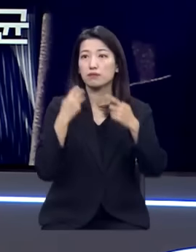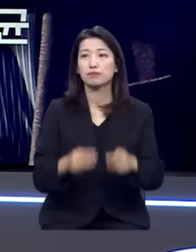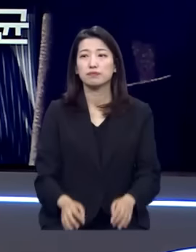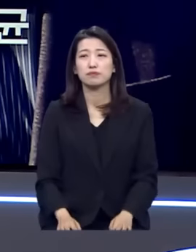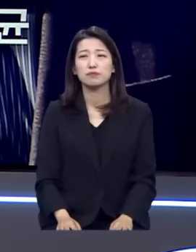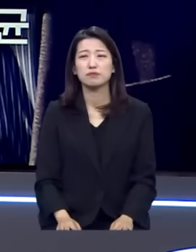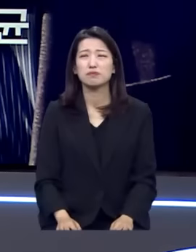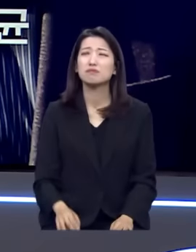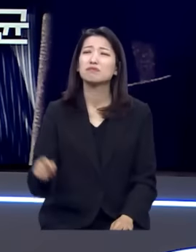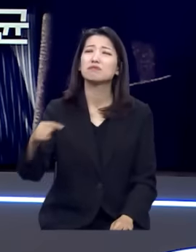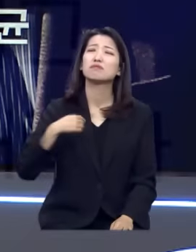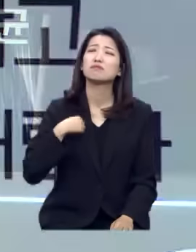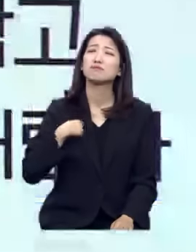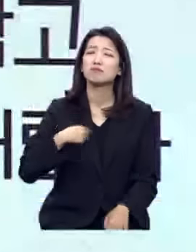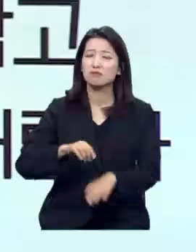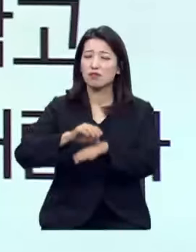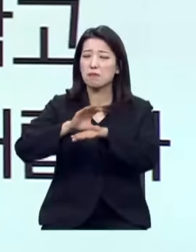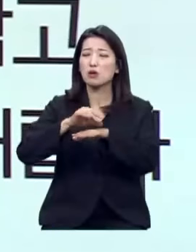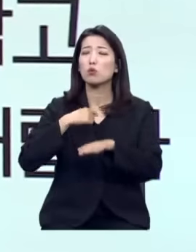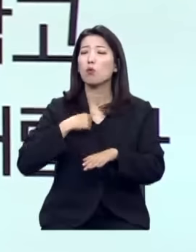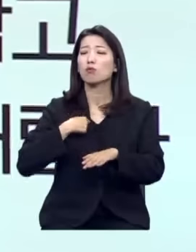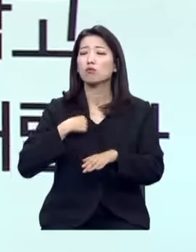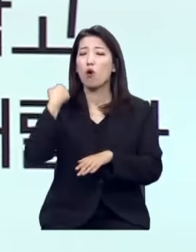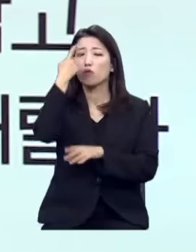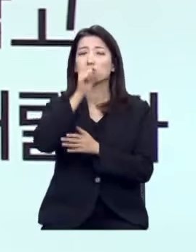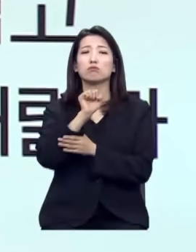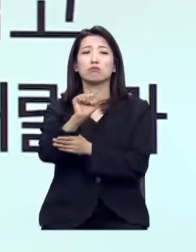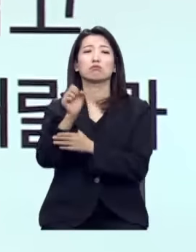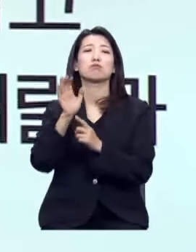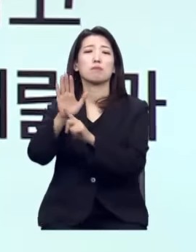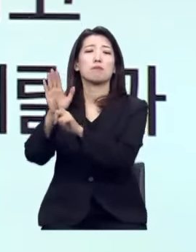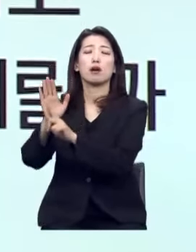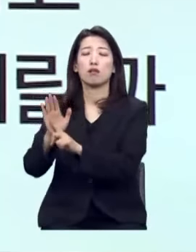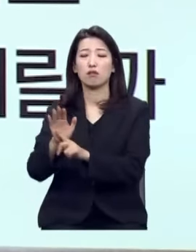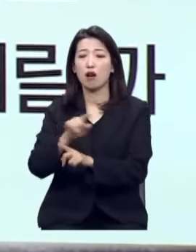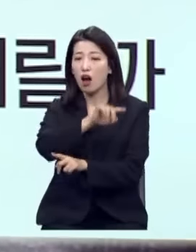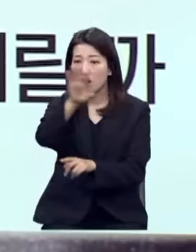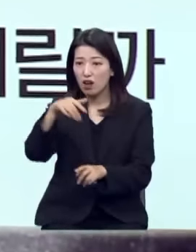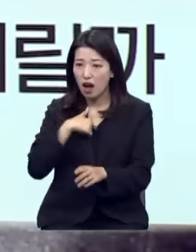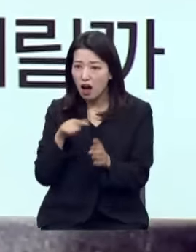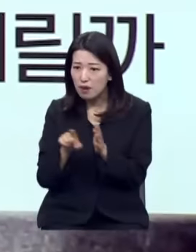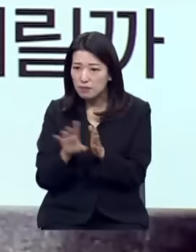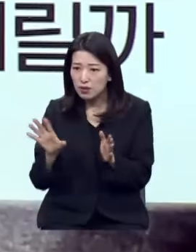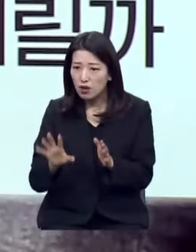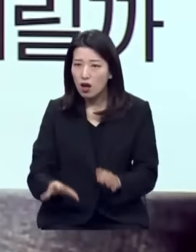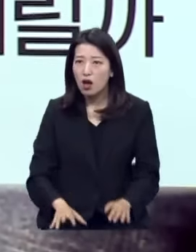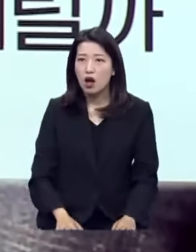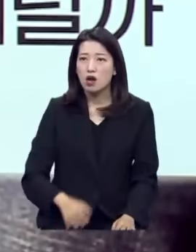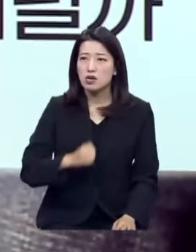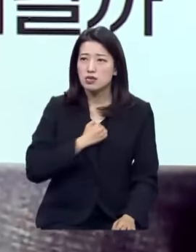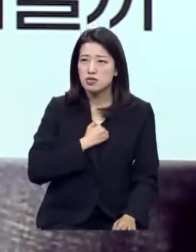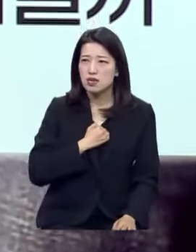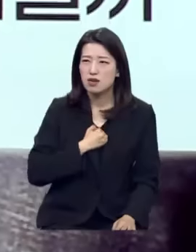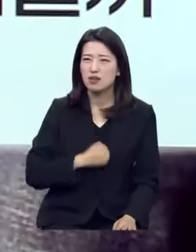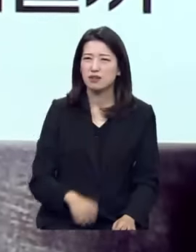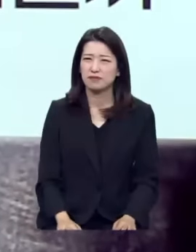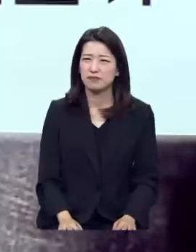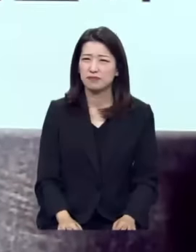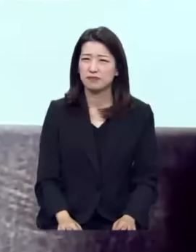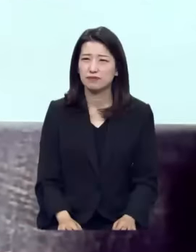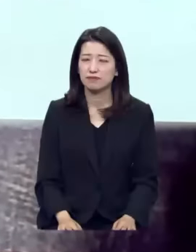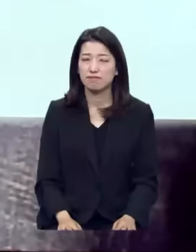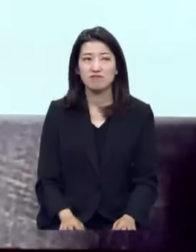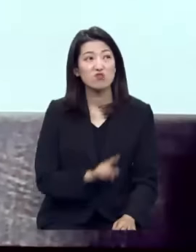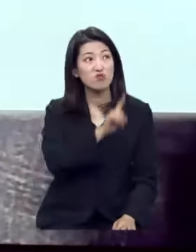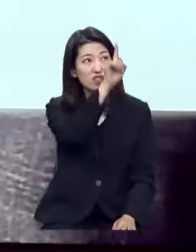날입니다 방송 나와서 뻔뻔하게 얘기를 하는데 뭐라고 해 안 믿어 주는데 그러니까 저 위에서 입 좀 틀어 맞고 들어가란 얘기라 확 다